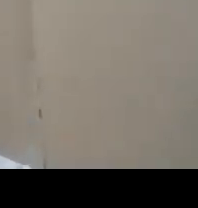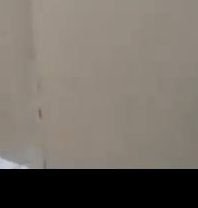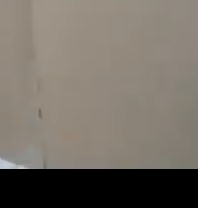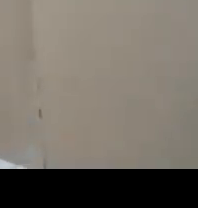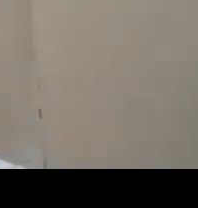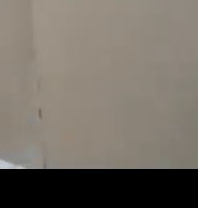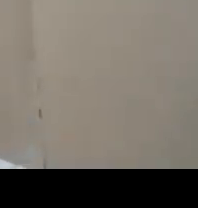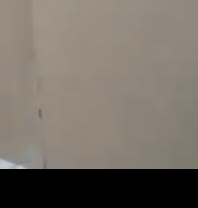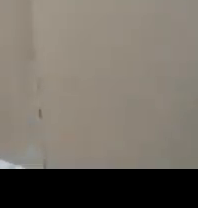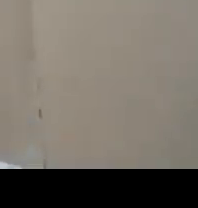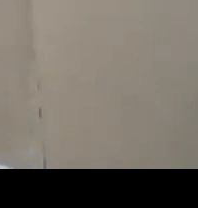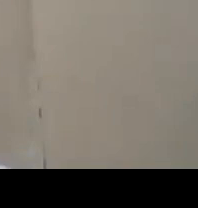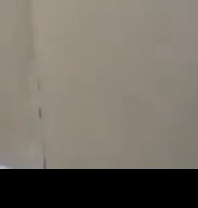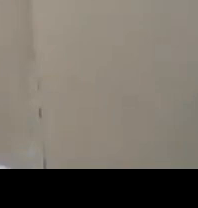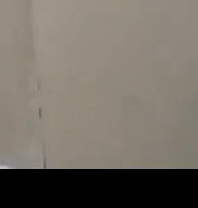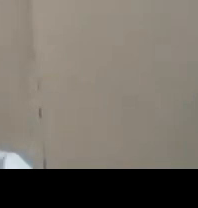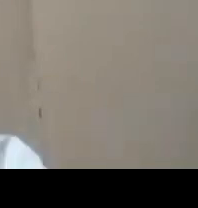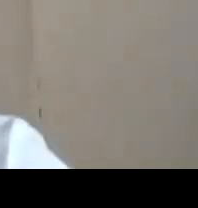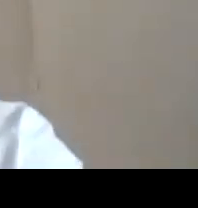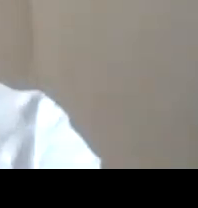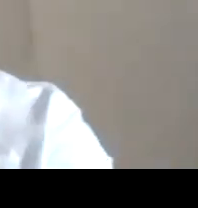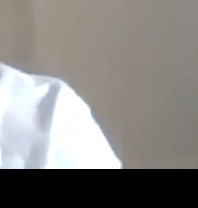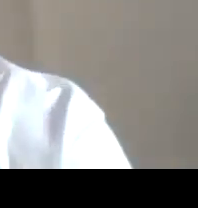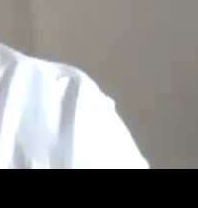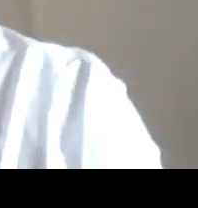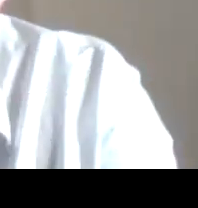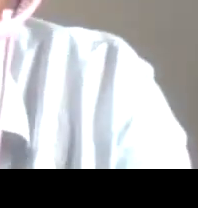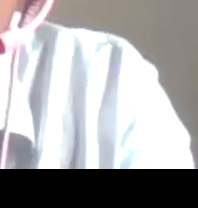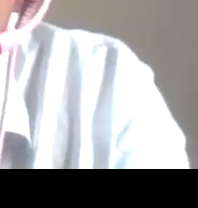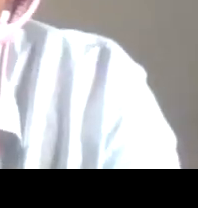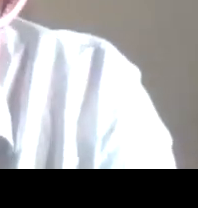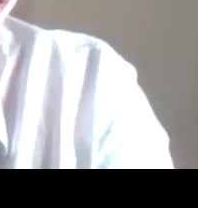No, I don't like. No, I don't like to learn English. Duyệt hỏi tôi đi ạ.